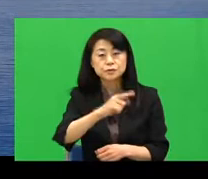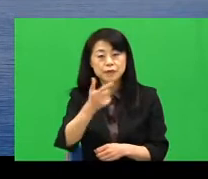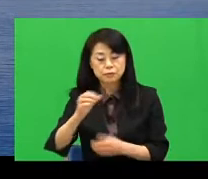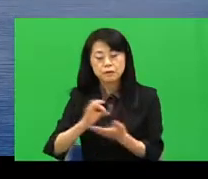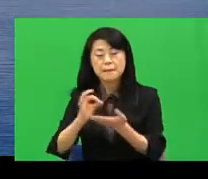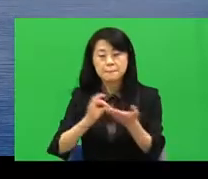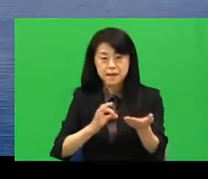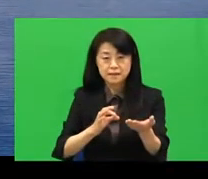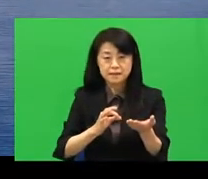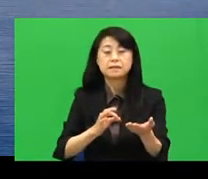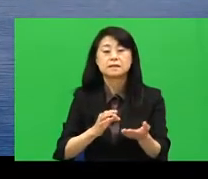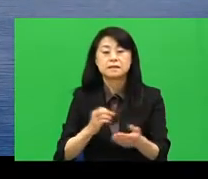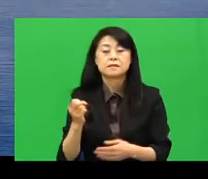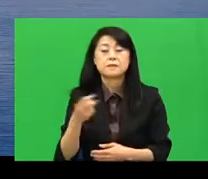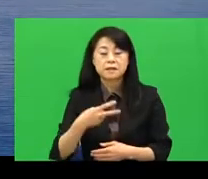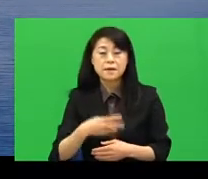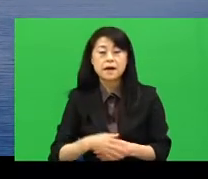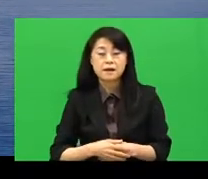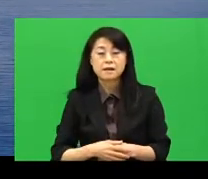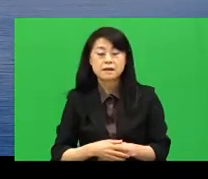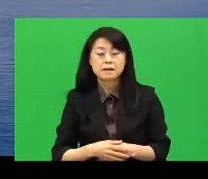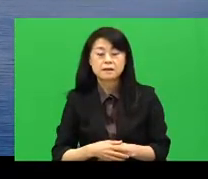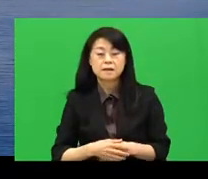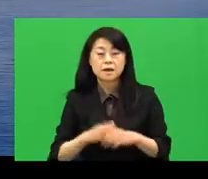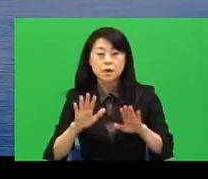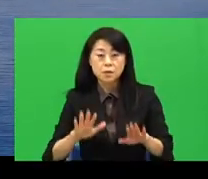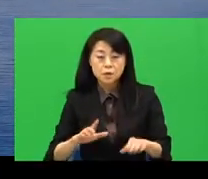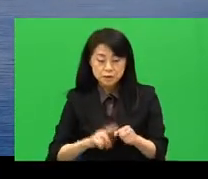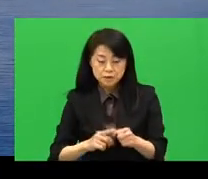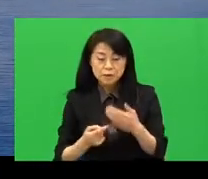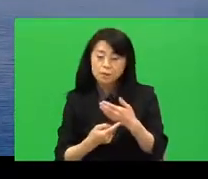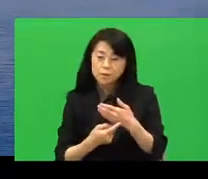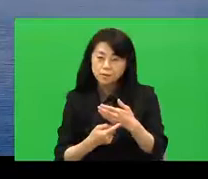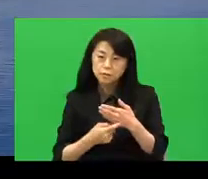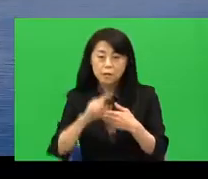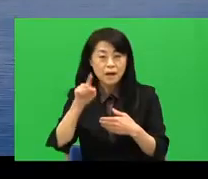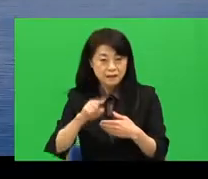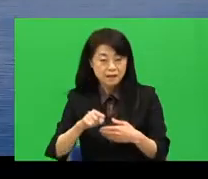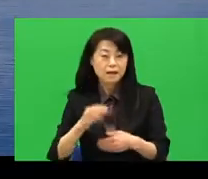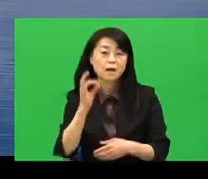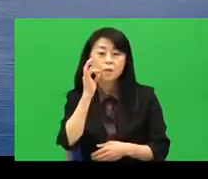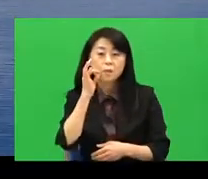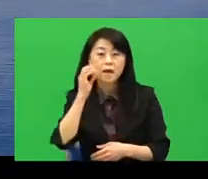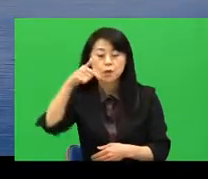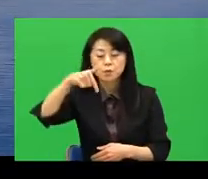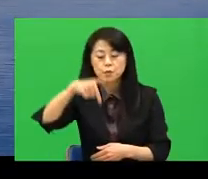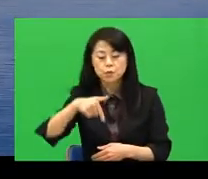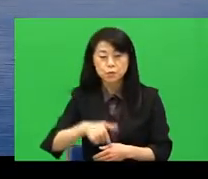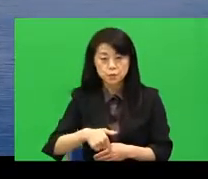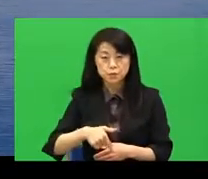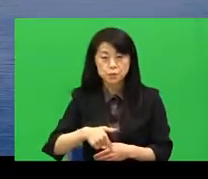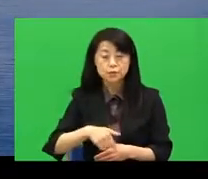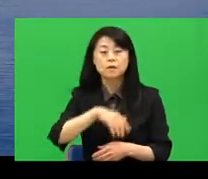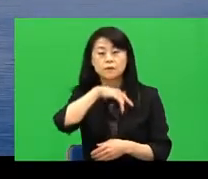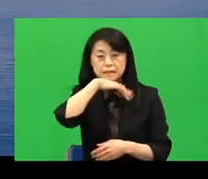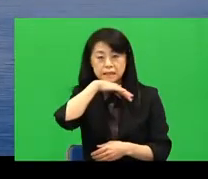か、あるいは今年の目玉の一つになるでしょうかね、フフフと、